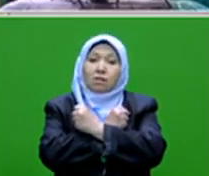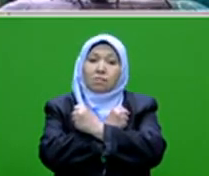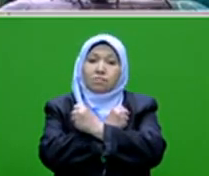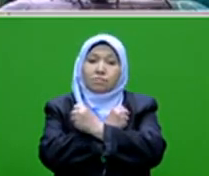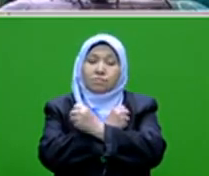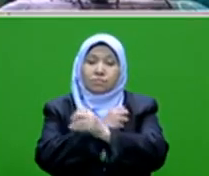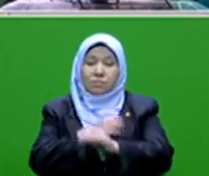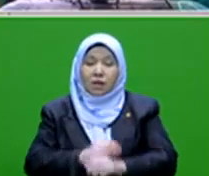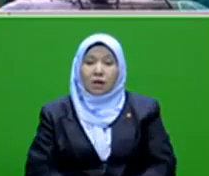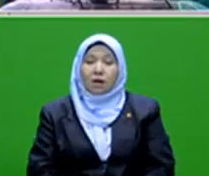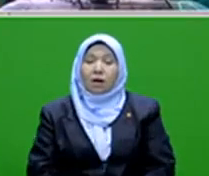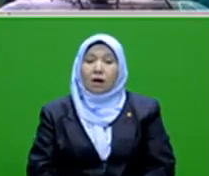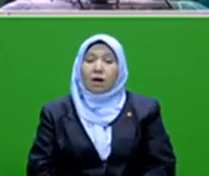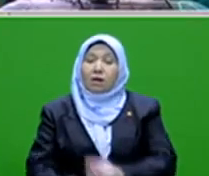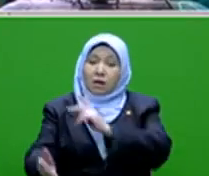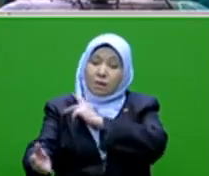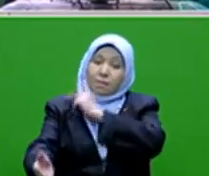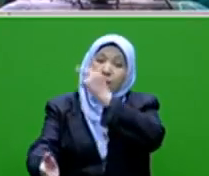الرحيم